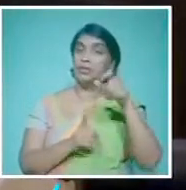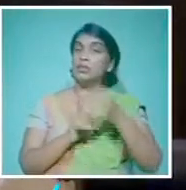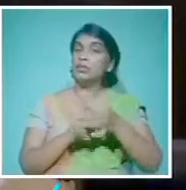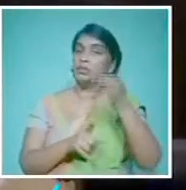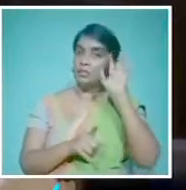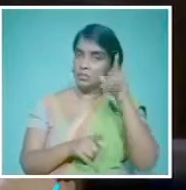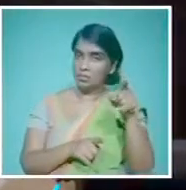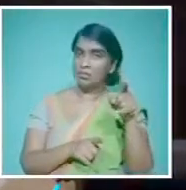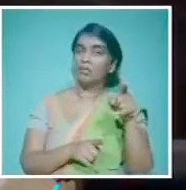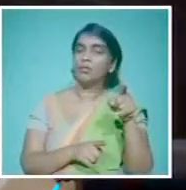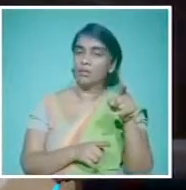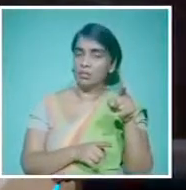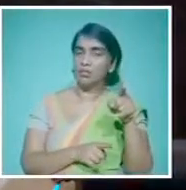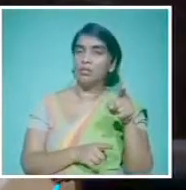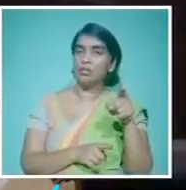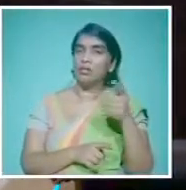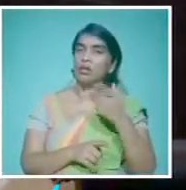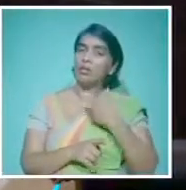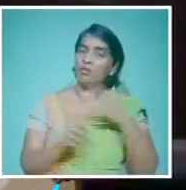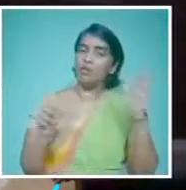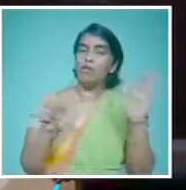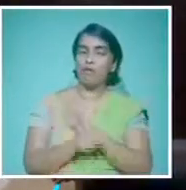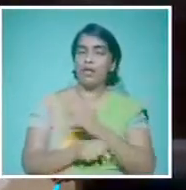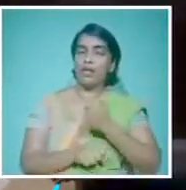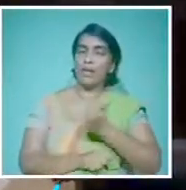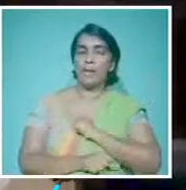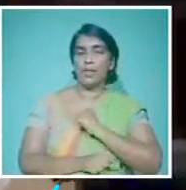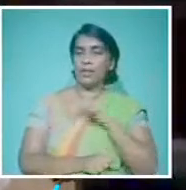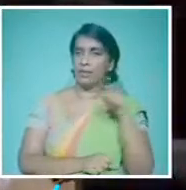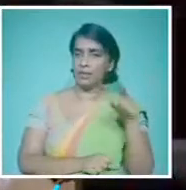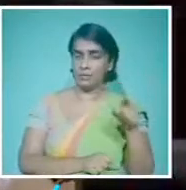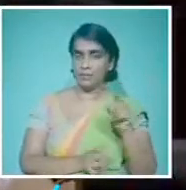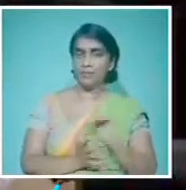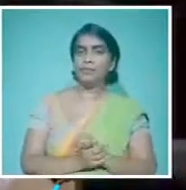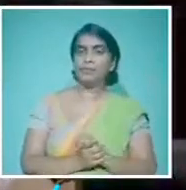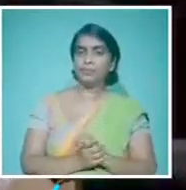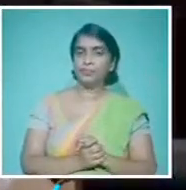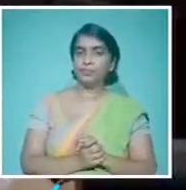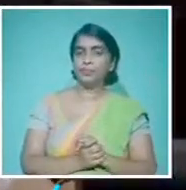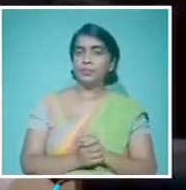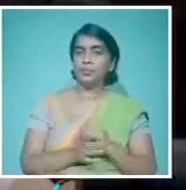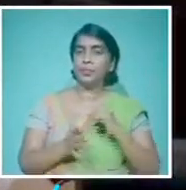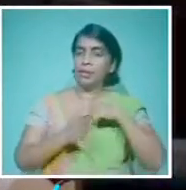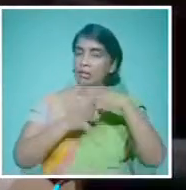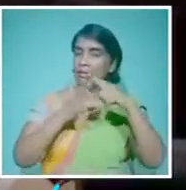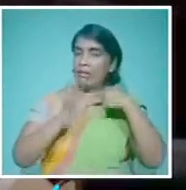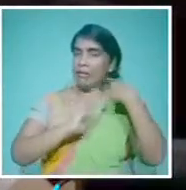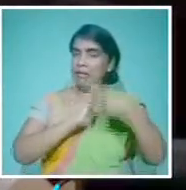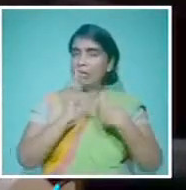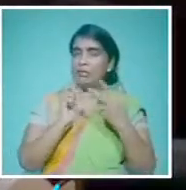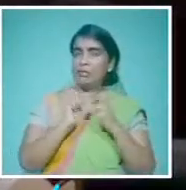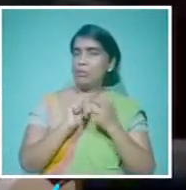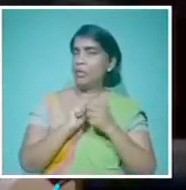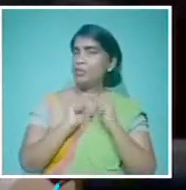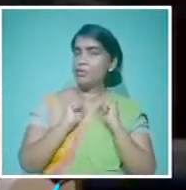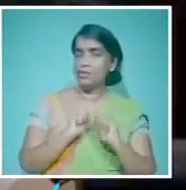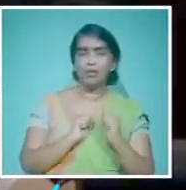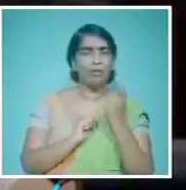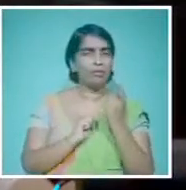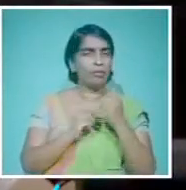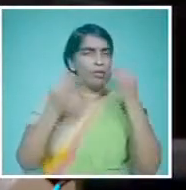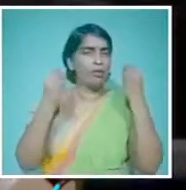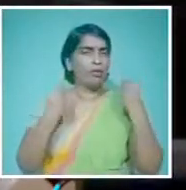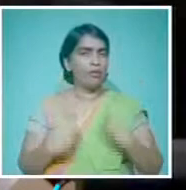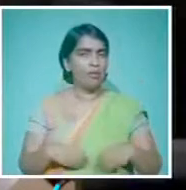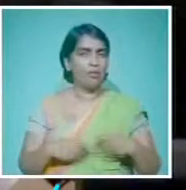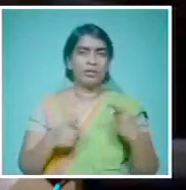ජනාධිපතිතුමාට අපි සම්පූර්ණ එකඟයි. මේ තියෙන රටේ තත්ත්වය ආර්ථිකයේ